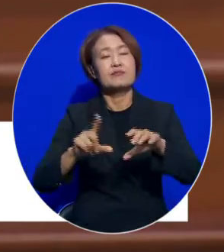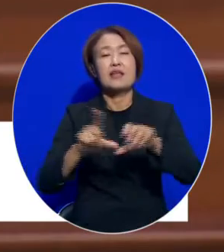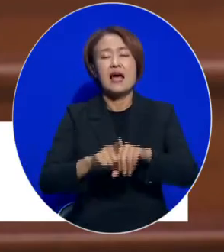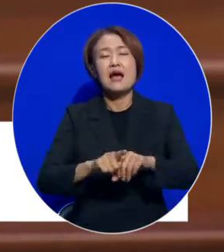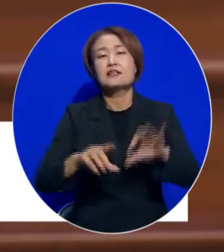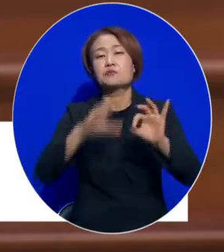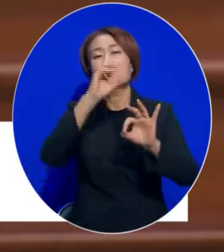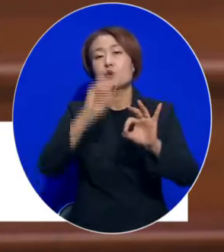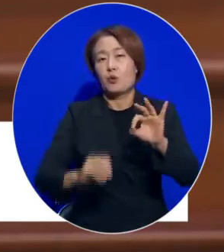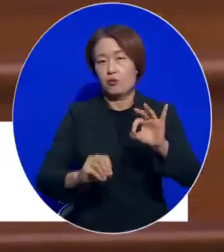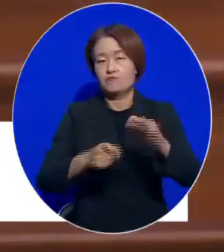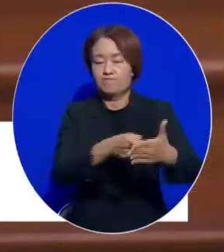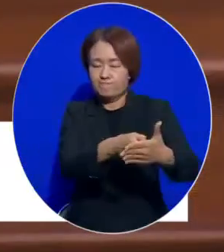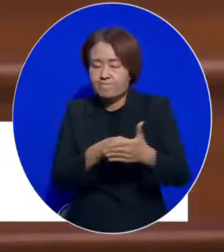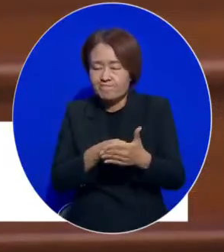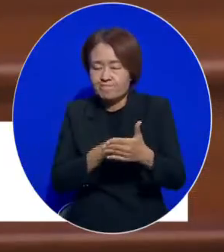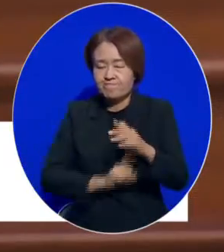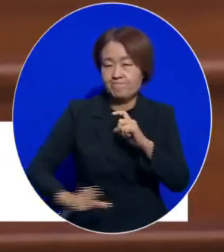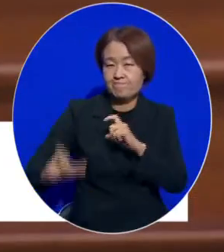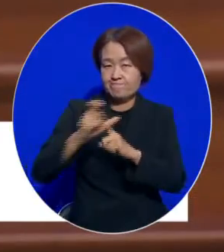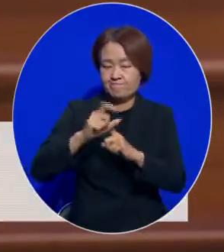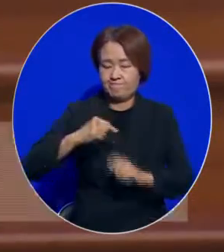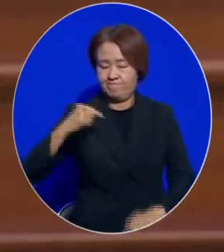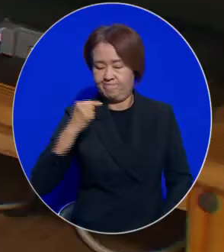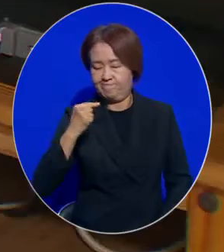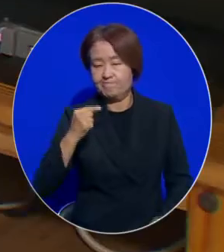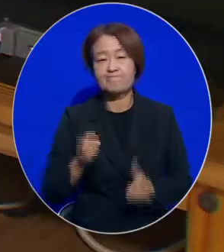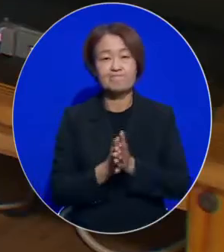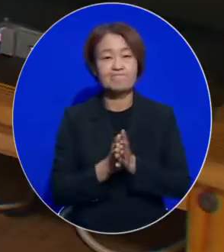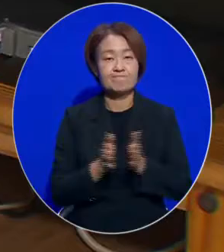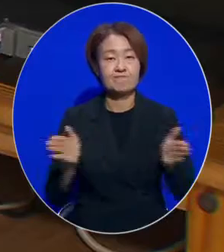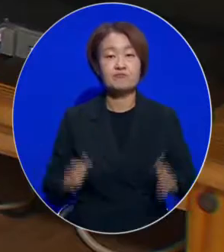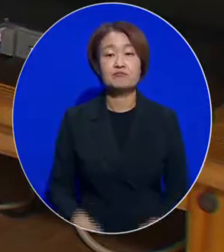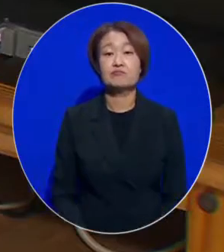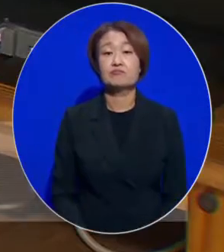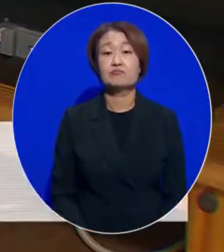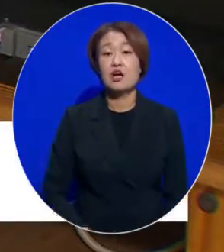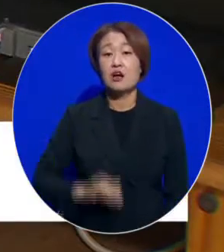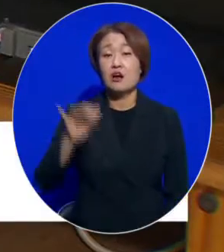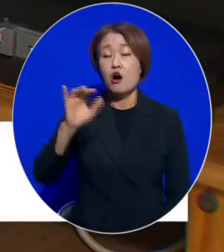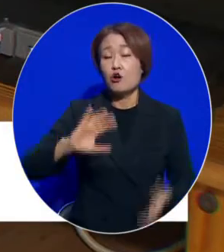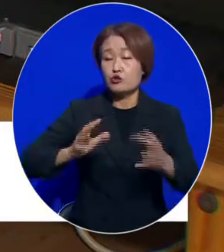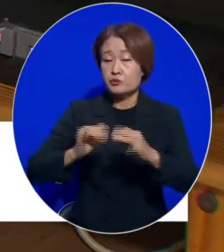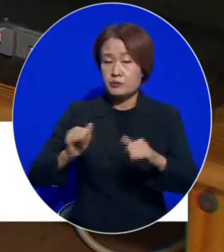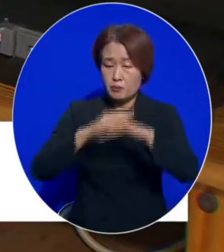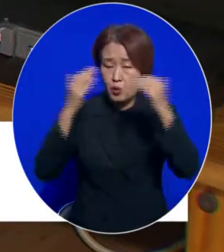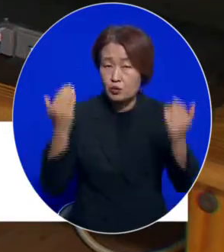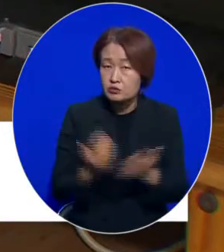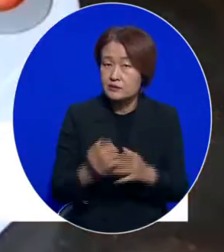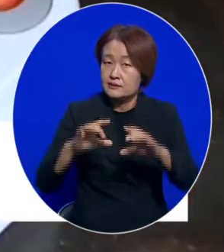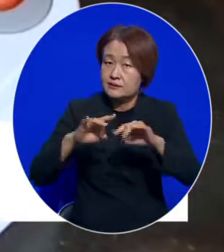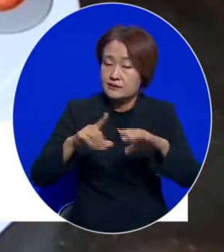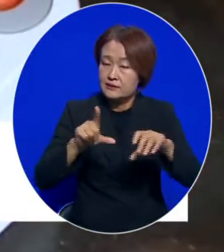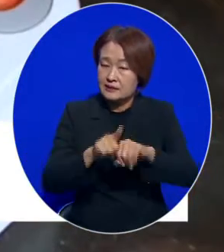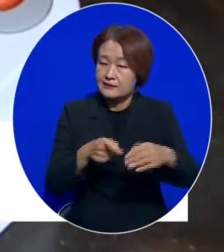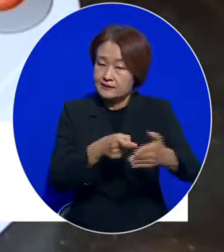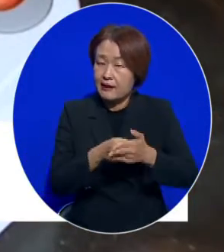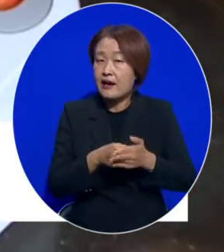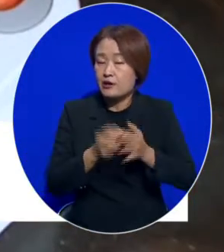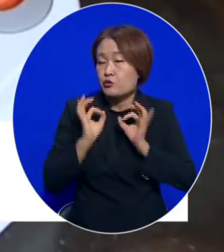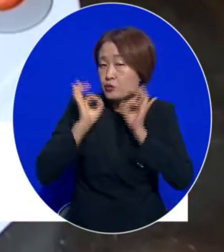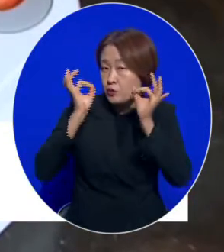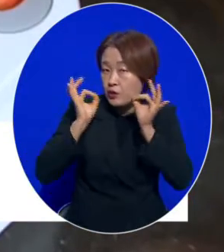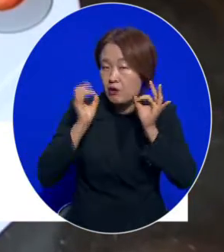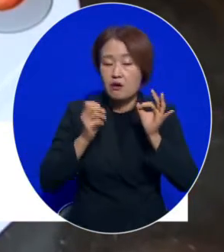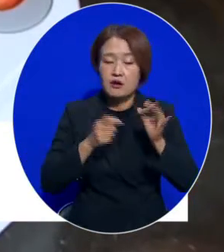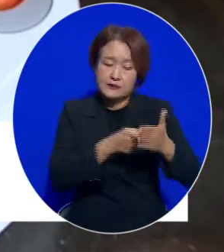절감 이행 계획을 강도 높게 시행합니다. 이어 전국민적인 에너지 절약 노력과 함께 에너지